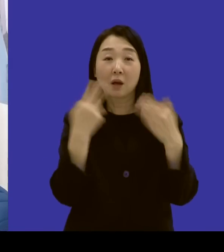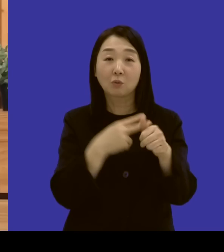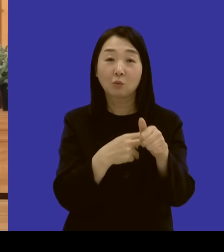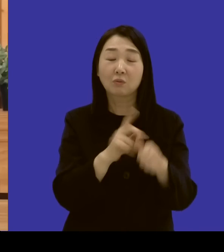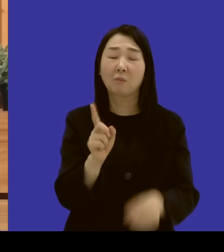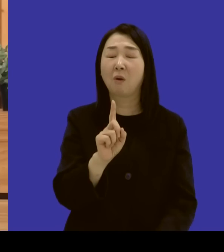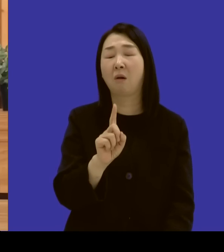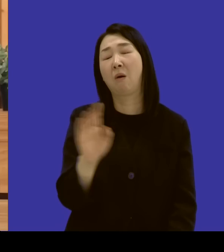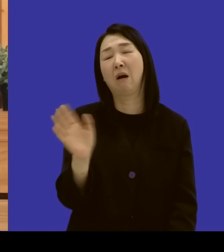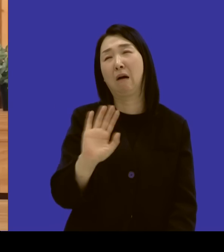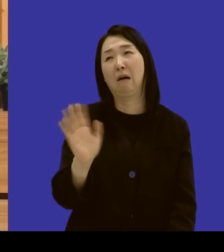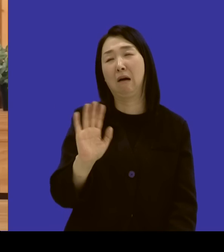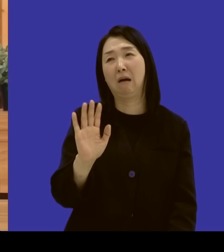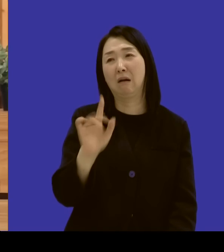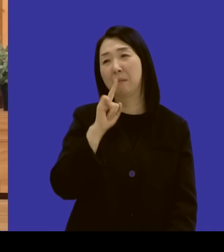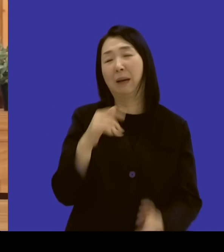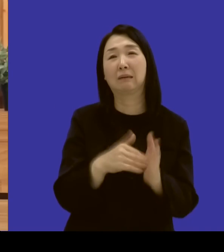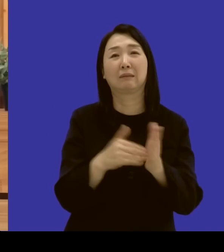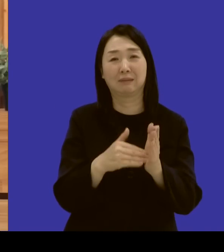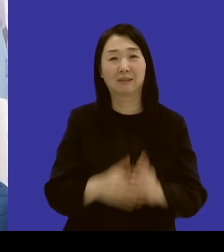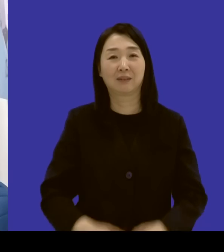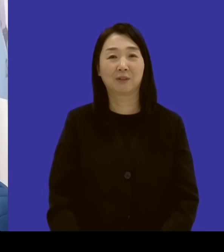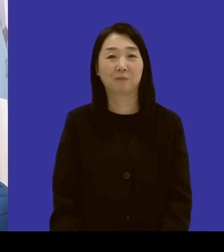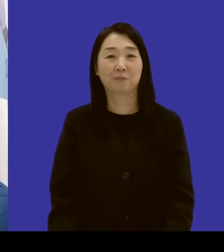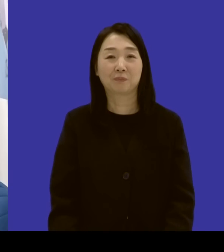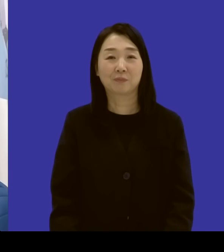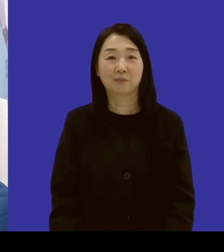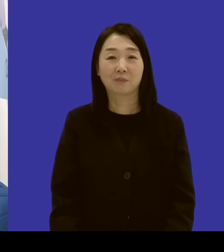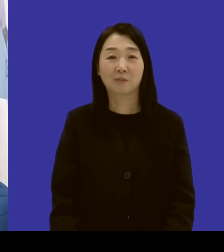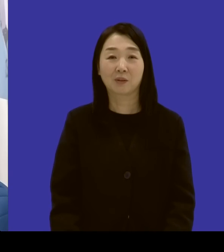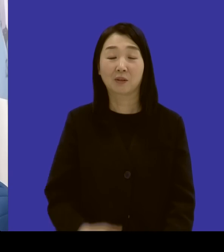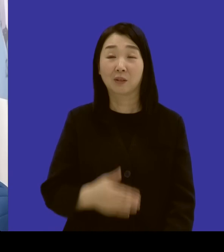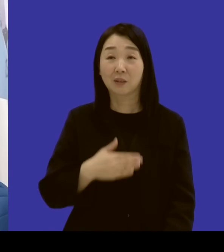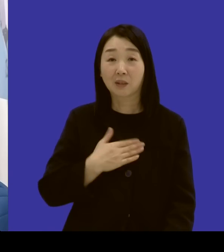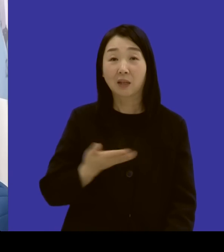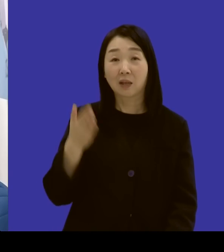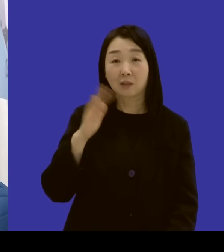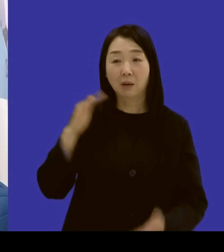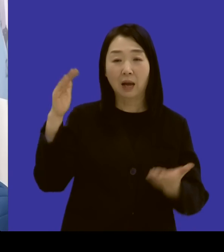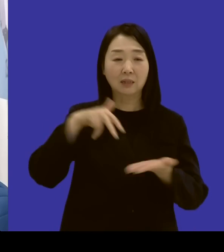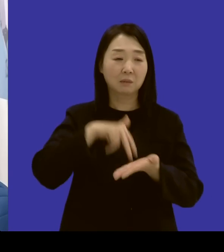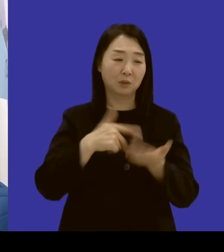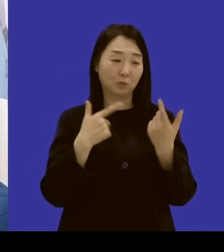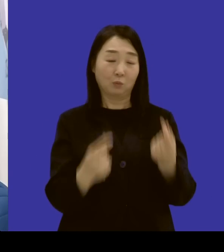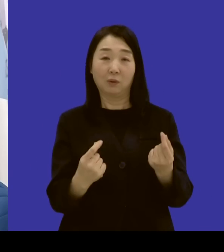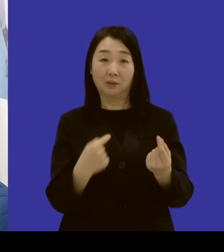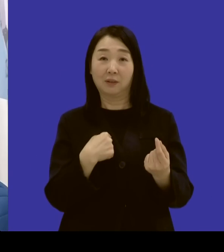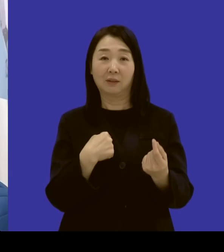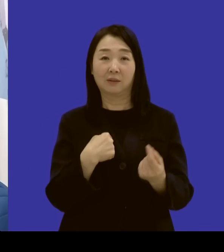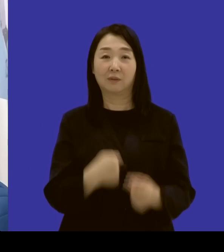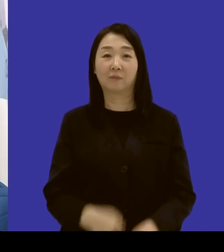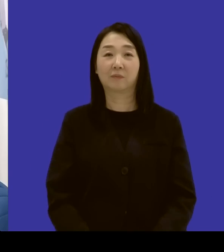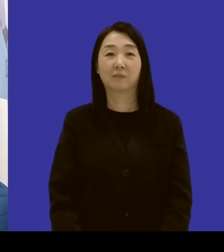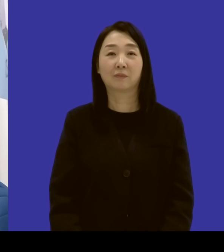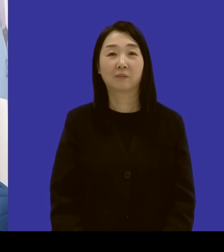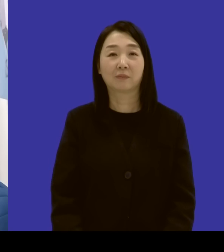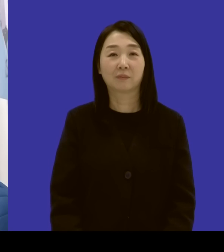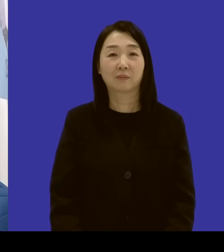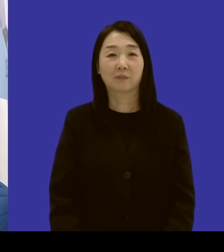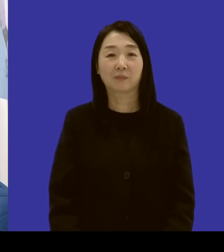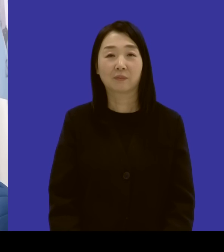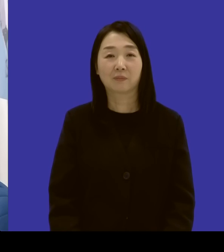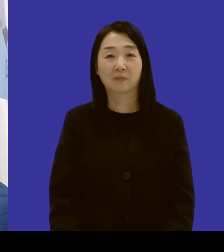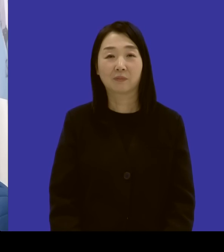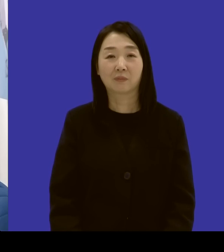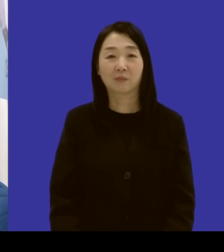잡는 거더라고요. 근데 저는 너무 학생의 태도였어요. 저의 태도가. 그래서 그런